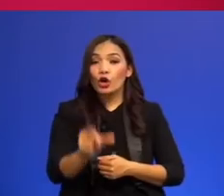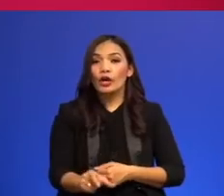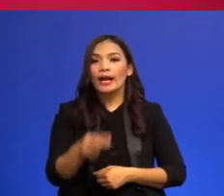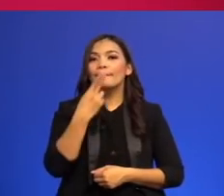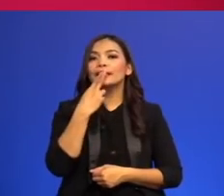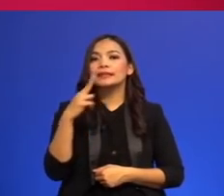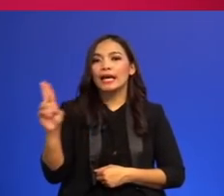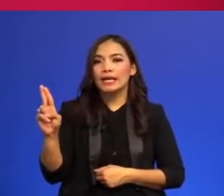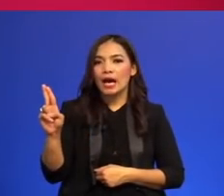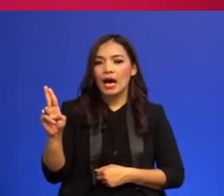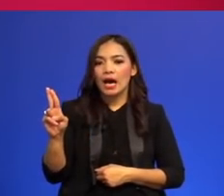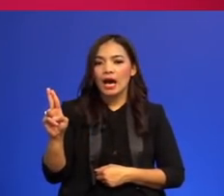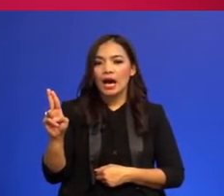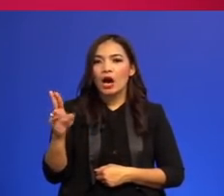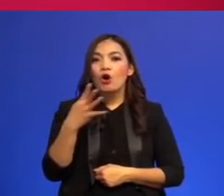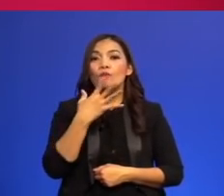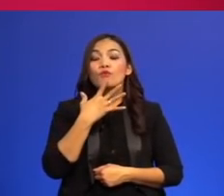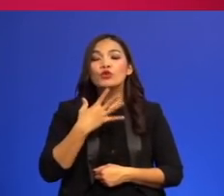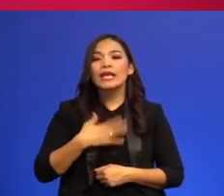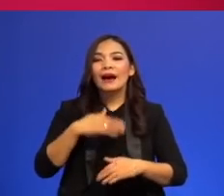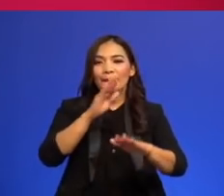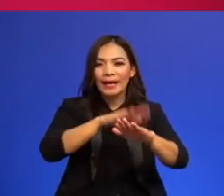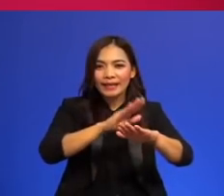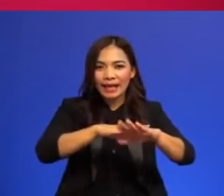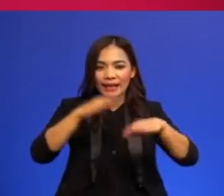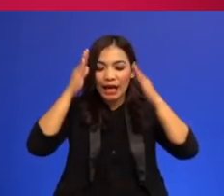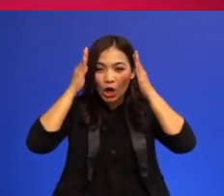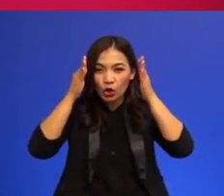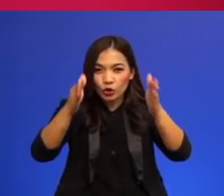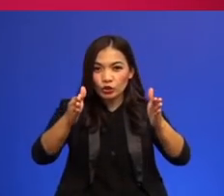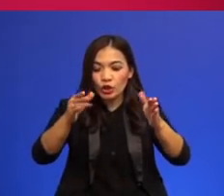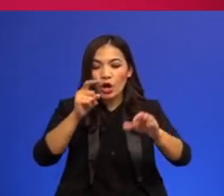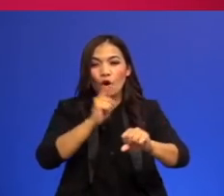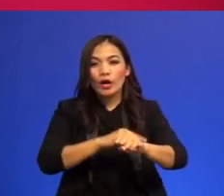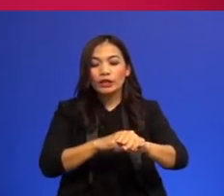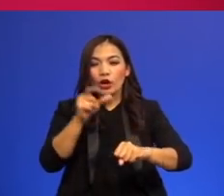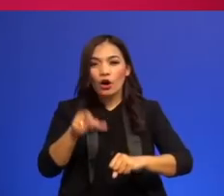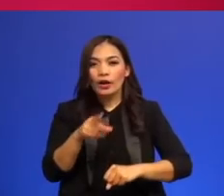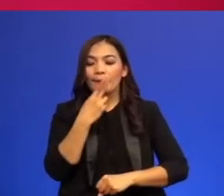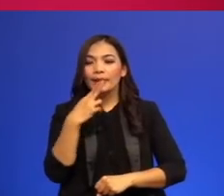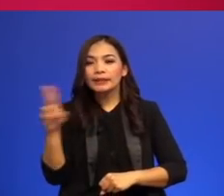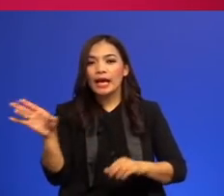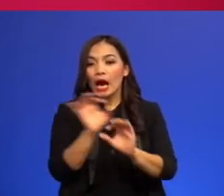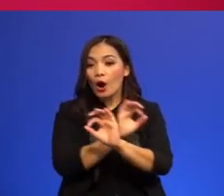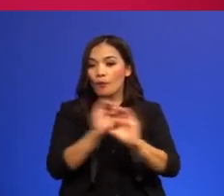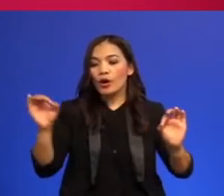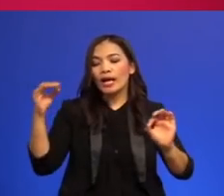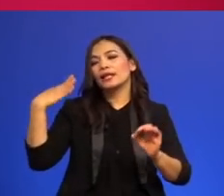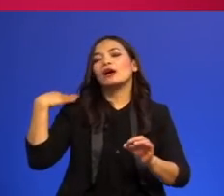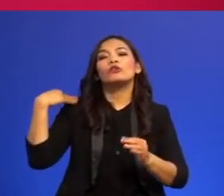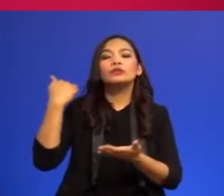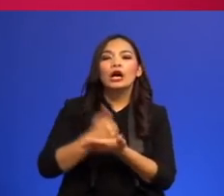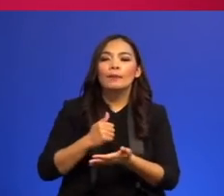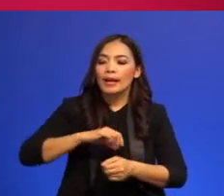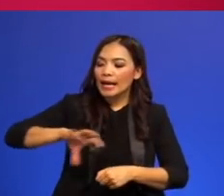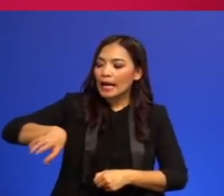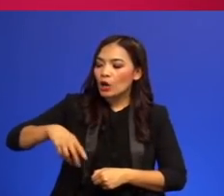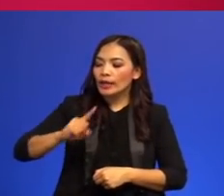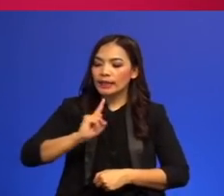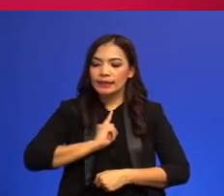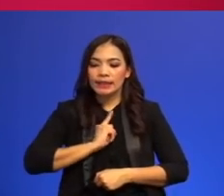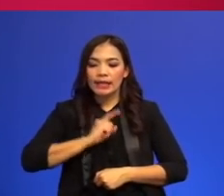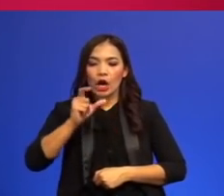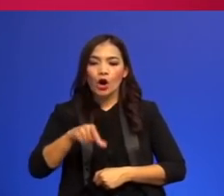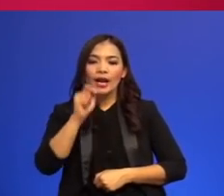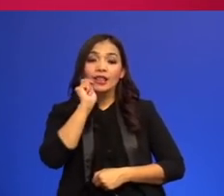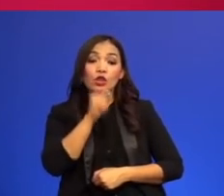percaya terdapat panggilan khusus. Di mana orang percaya bukan hanya menanggung keluarga sendiri, orang